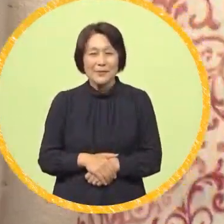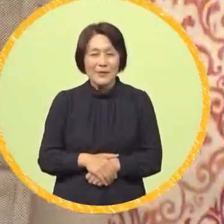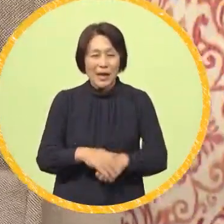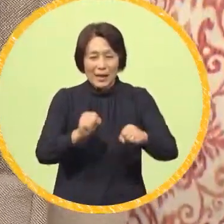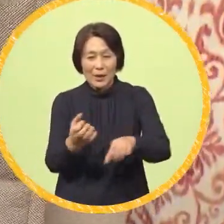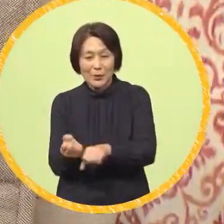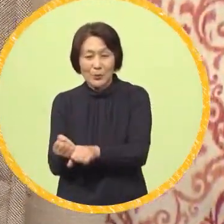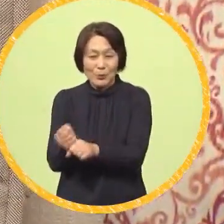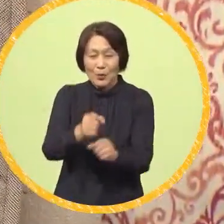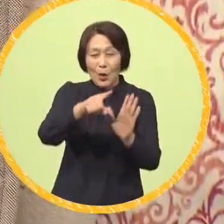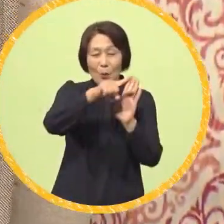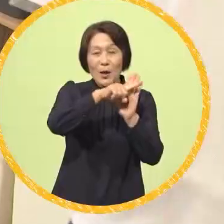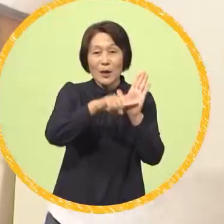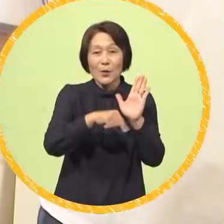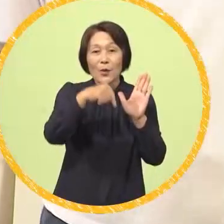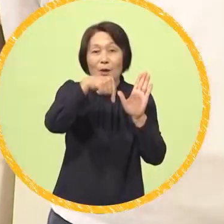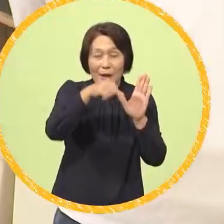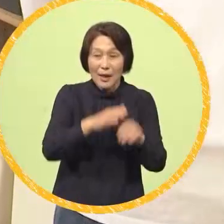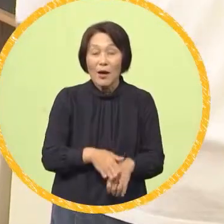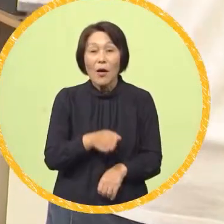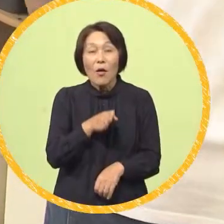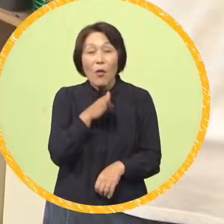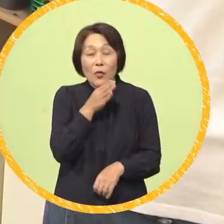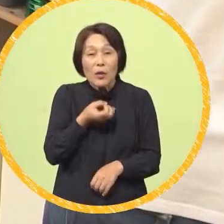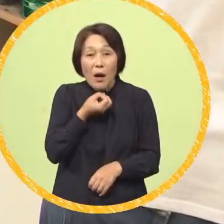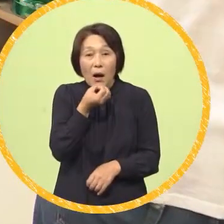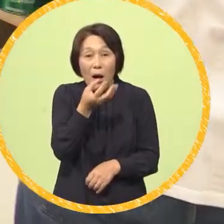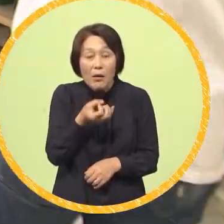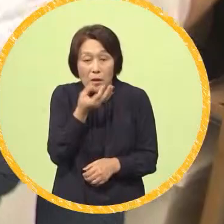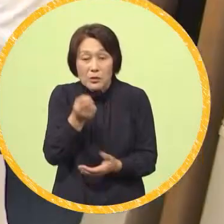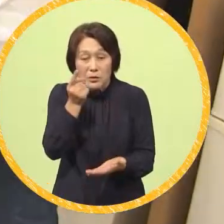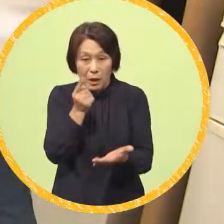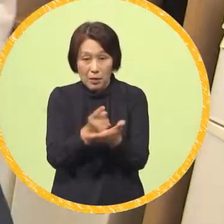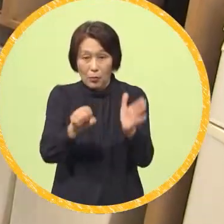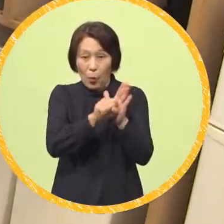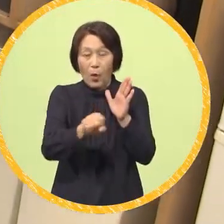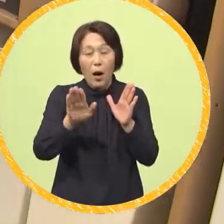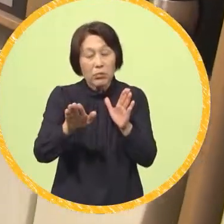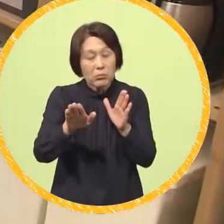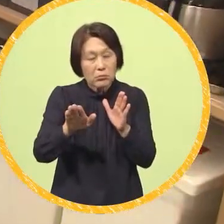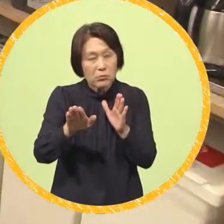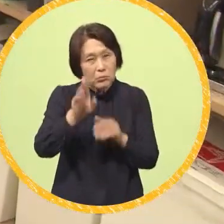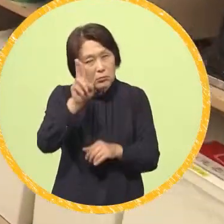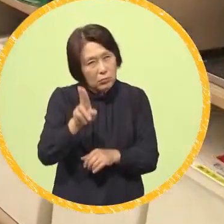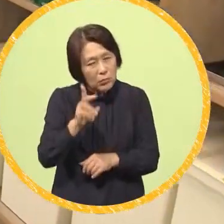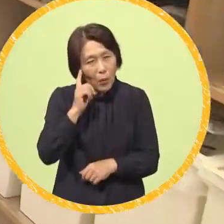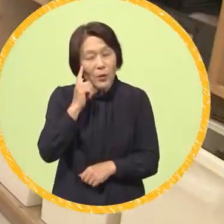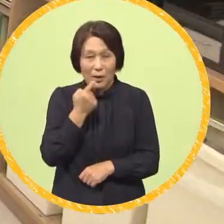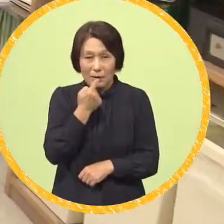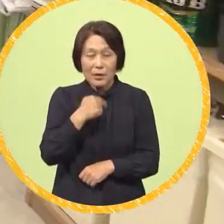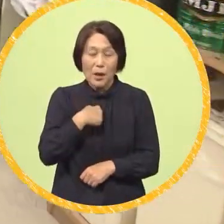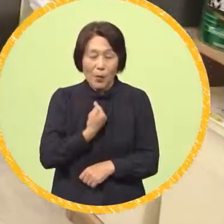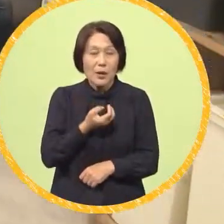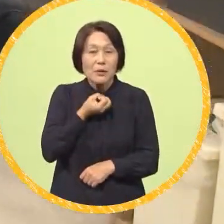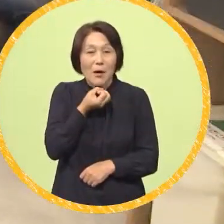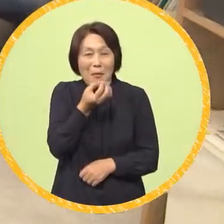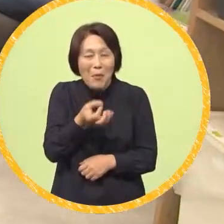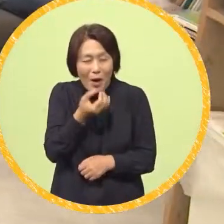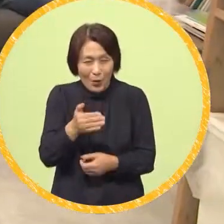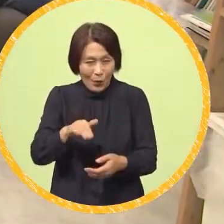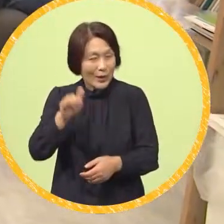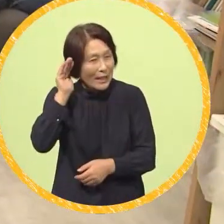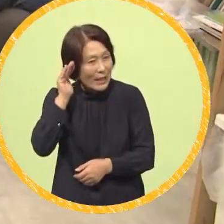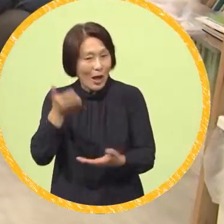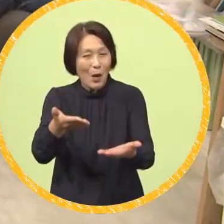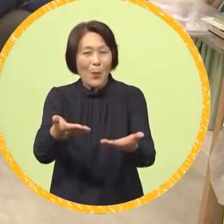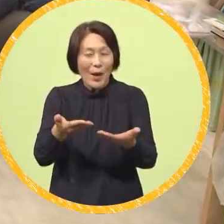ログラムの話を聞いた時に本当に話すだけで効果があるのかなと思ったんですけども、うん、やはりあの自分の話を聞いてもらって人の